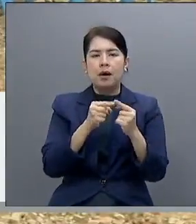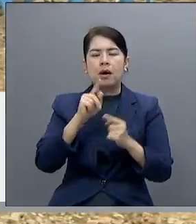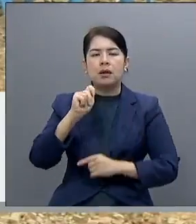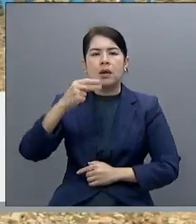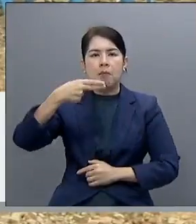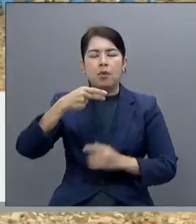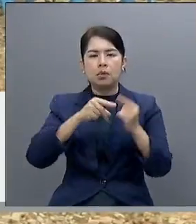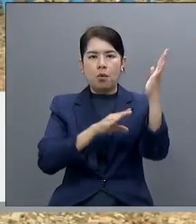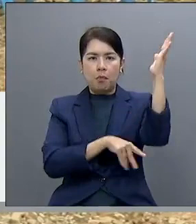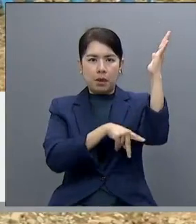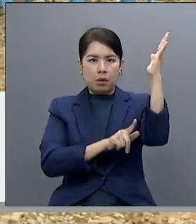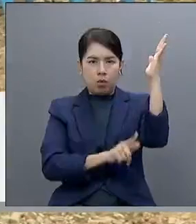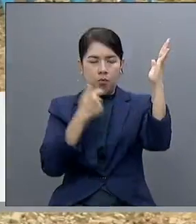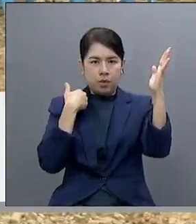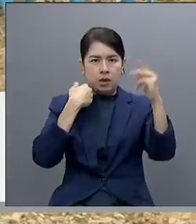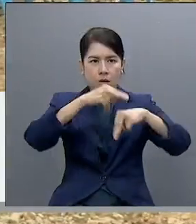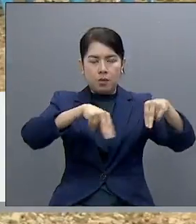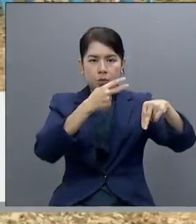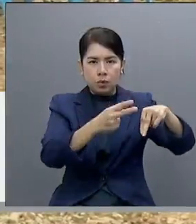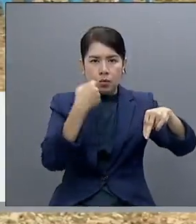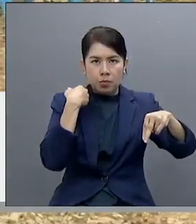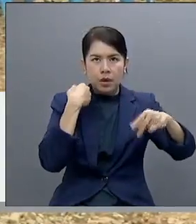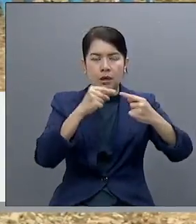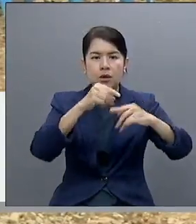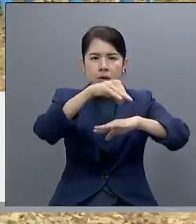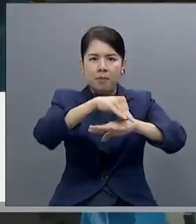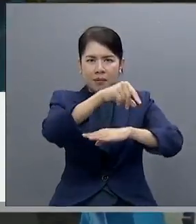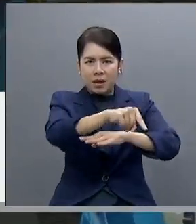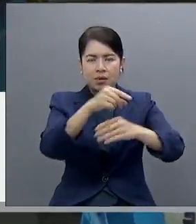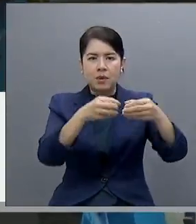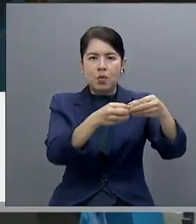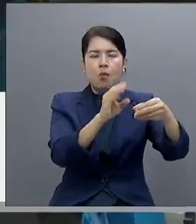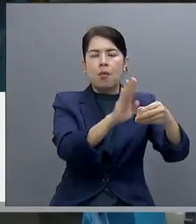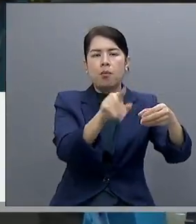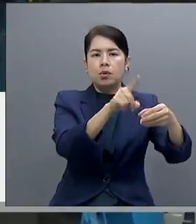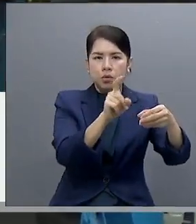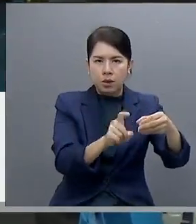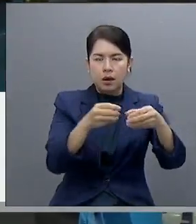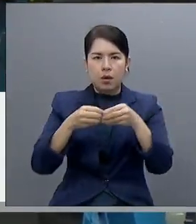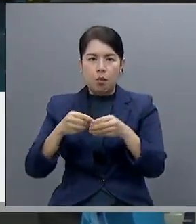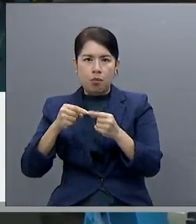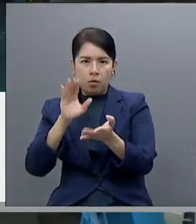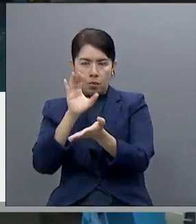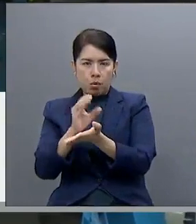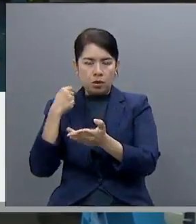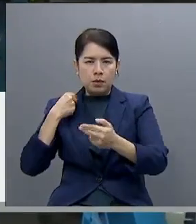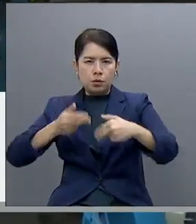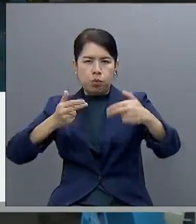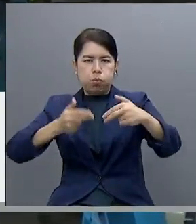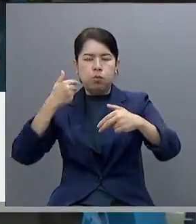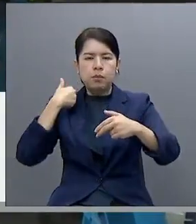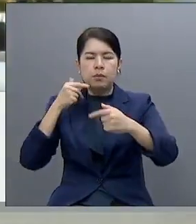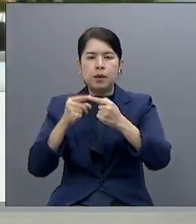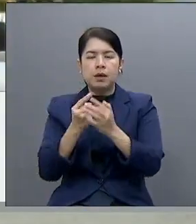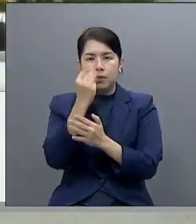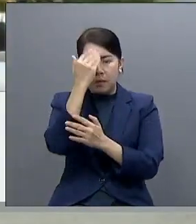อบที่เกิดเหตุซึ่งเกิดการปะทะกันของเจ้าหน้าที่กับฝ่ายตรงข้ามซึ่งคาดว่าเป็นนายชวลิตทองด้วงหรือนายแป้งนาโหนด